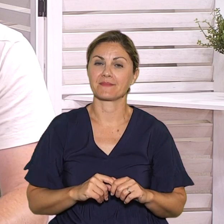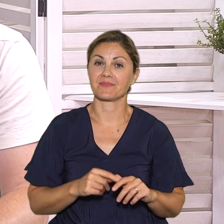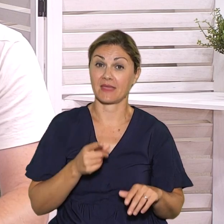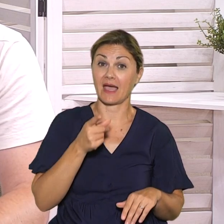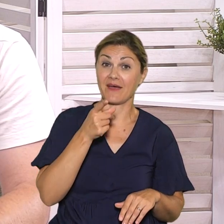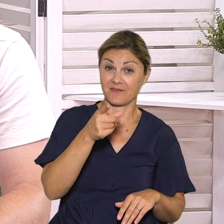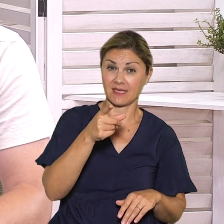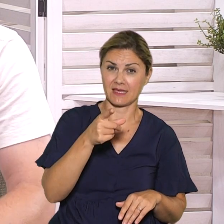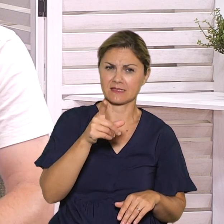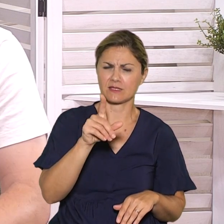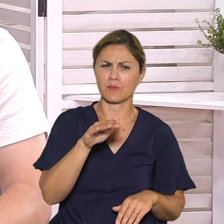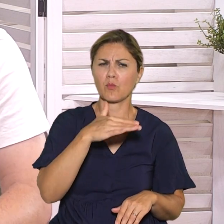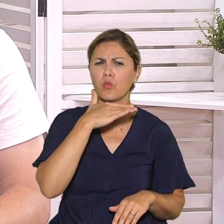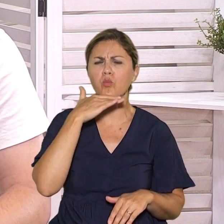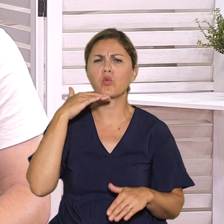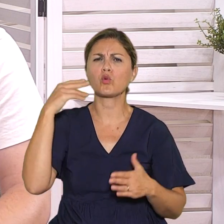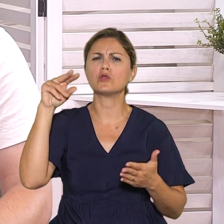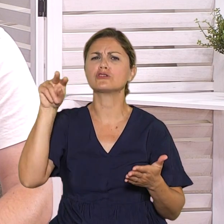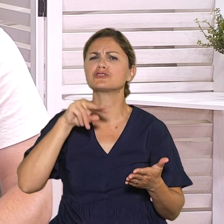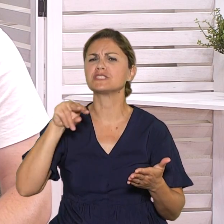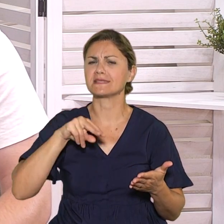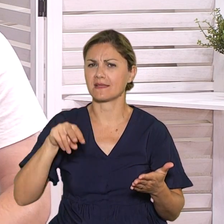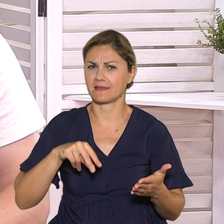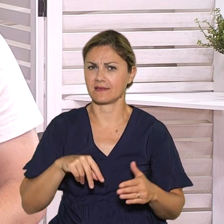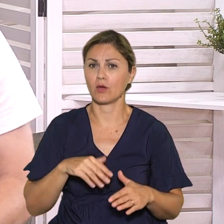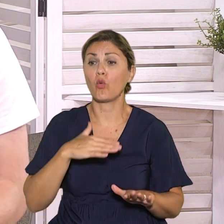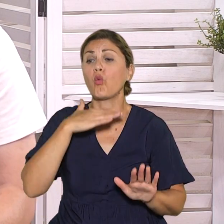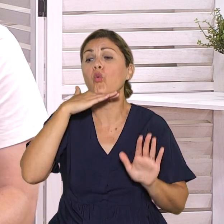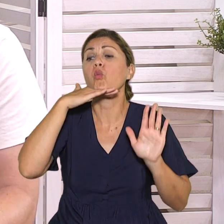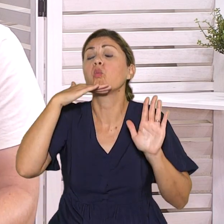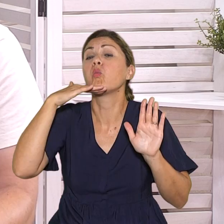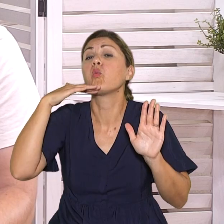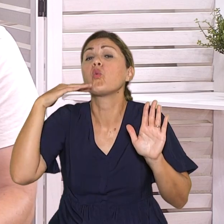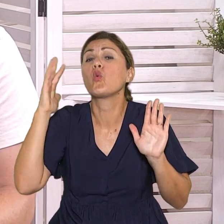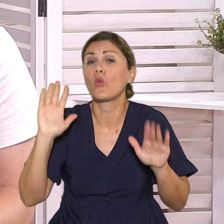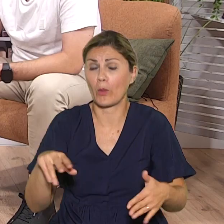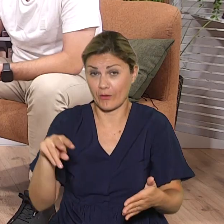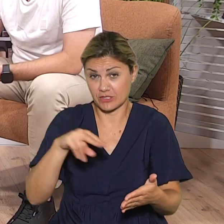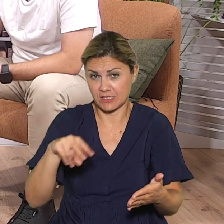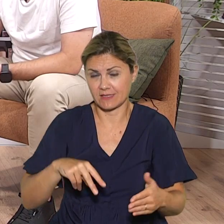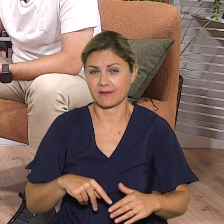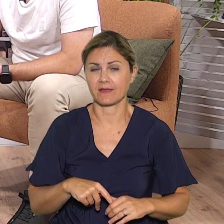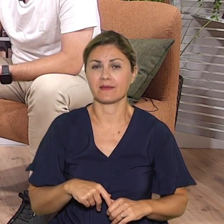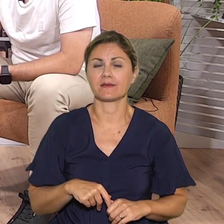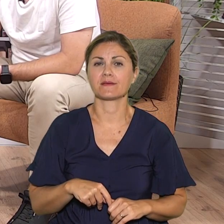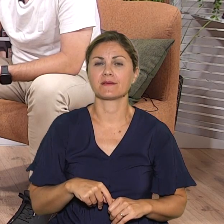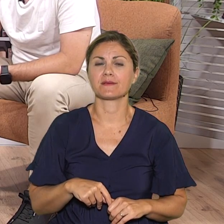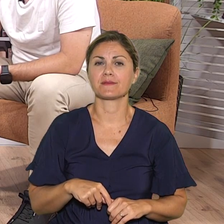Jeste li vi čitali možda ikada? Jeste li čitali neke poznate autore? I ko vam je bio uzor?